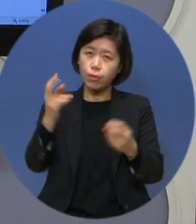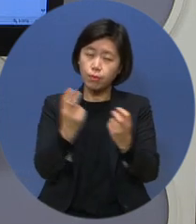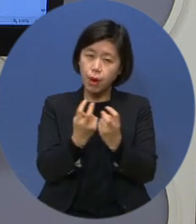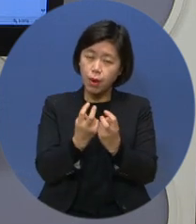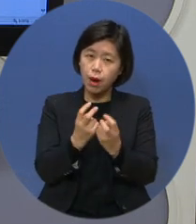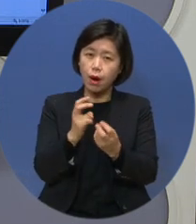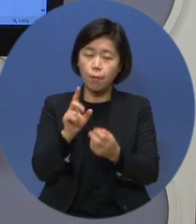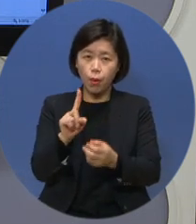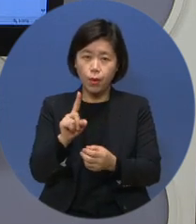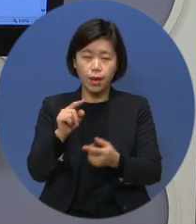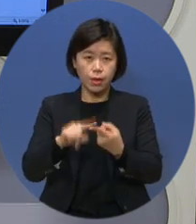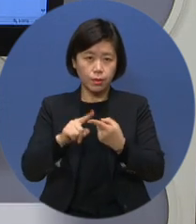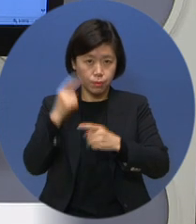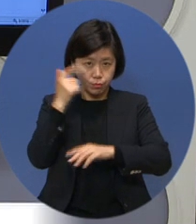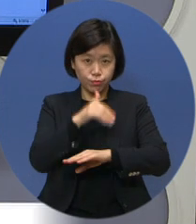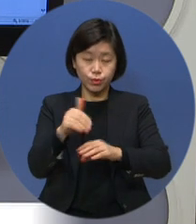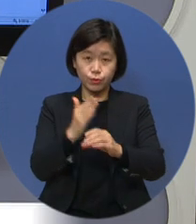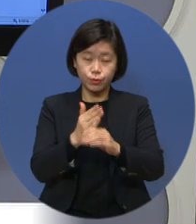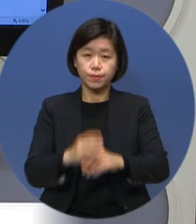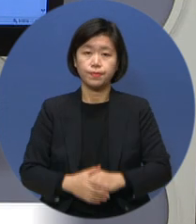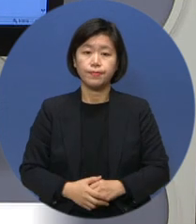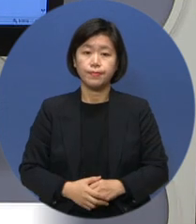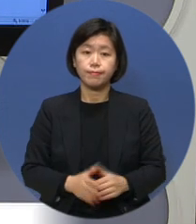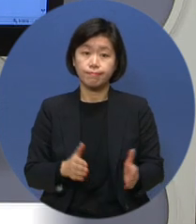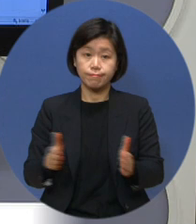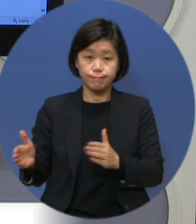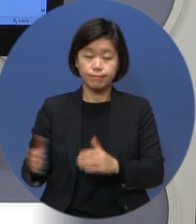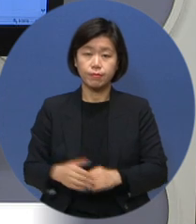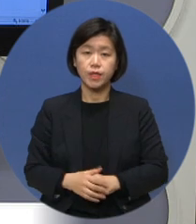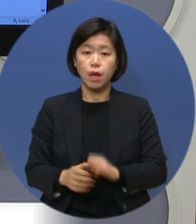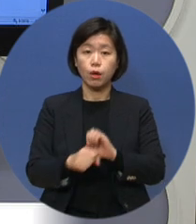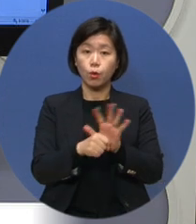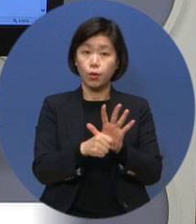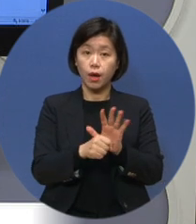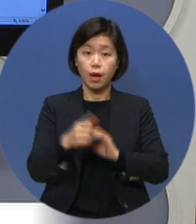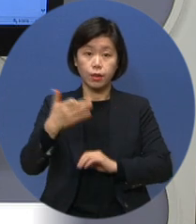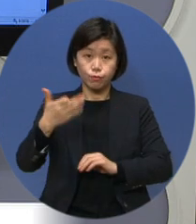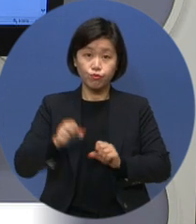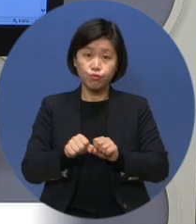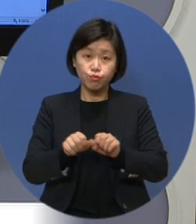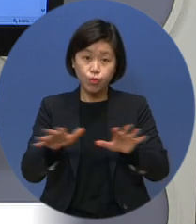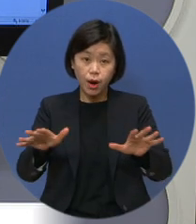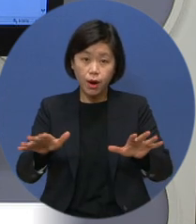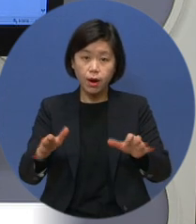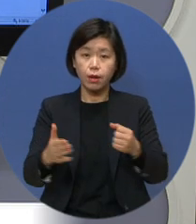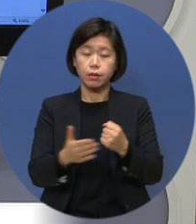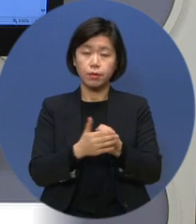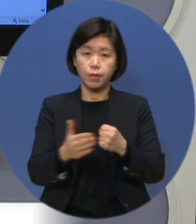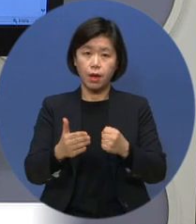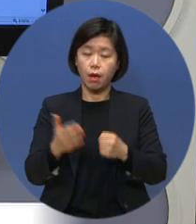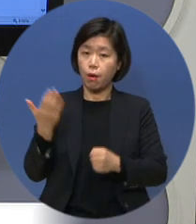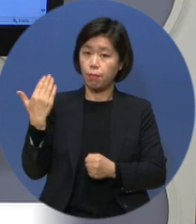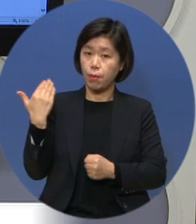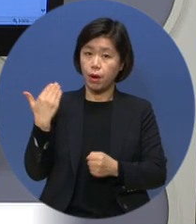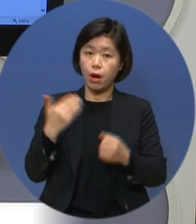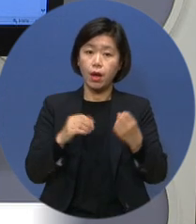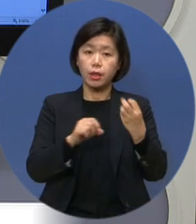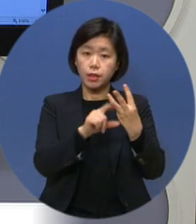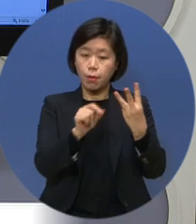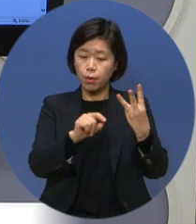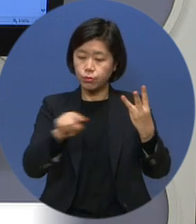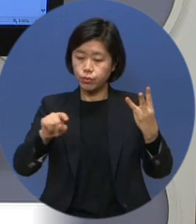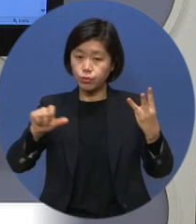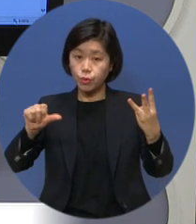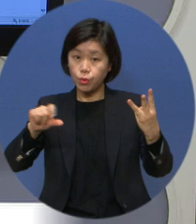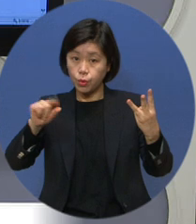다음 소식입니다 콜은 알고 확산에 따라 지난 3월부터 5월 지급된 정부 및 지자체 재난 지원금이